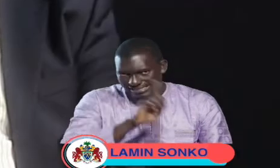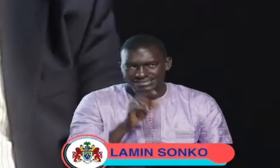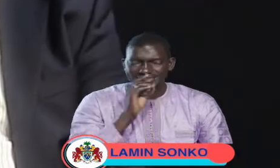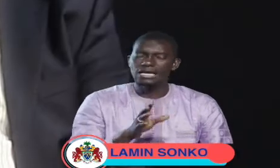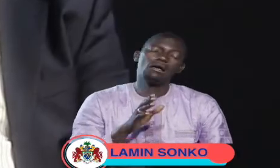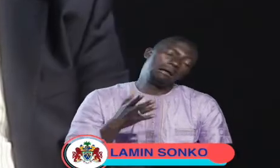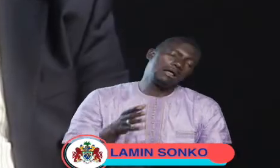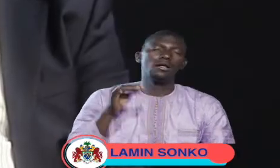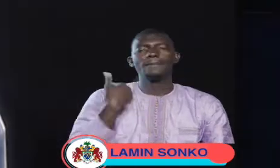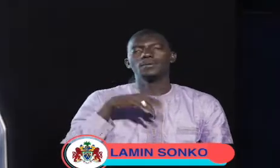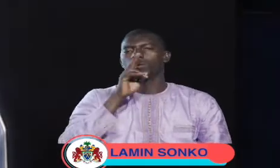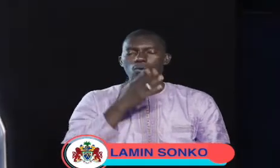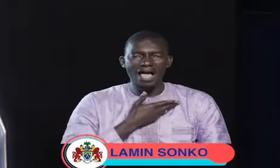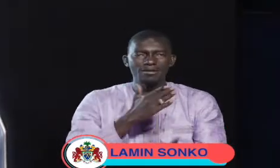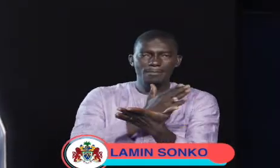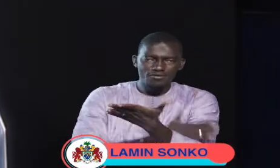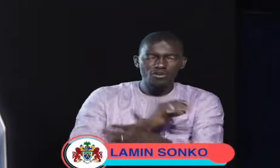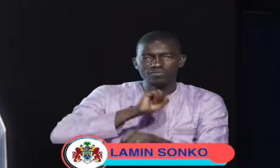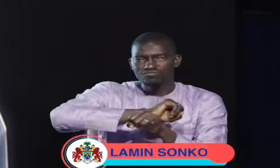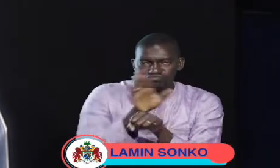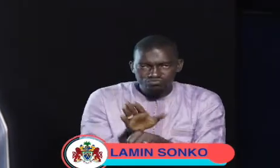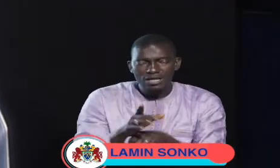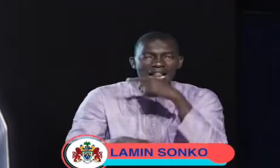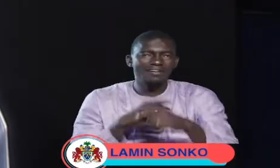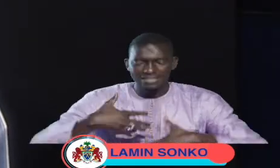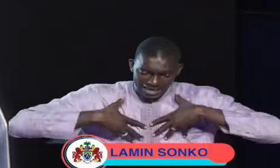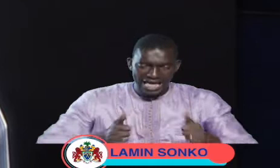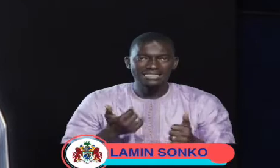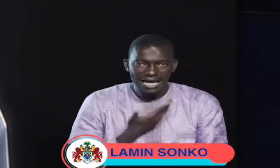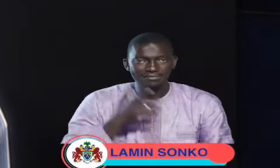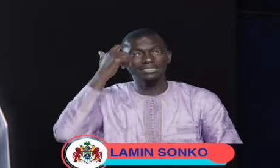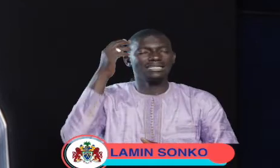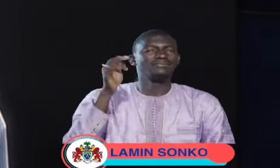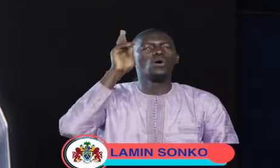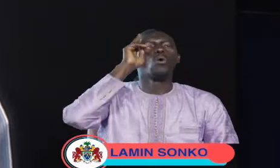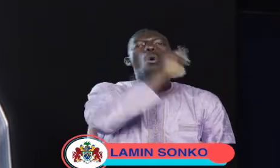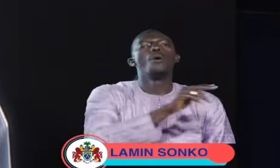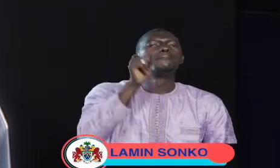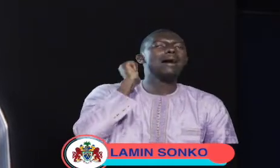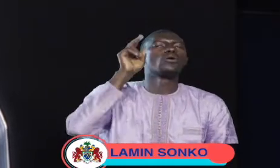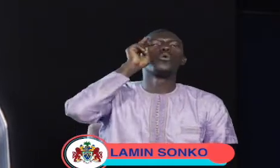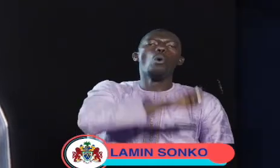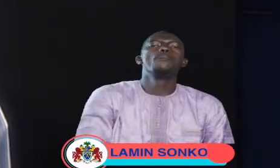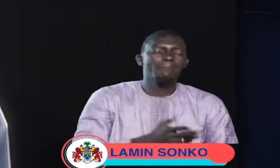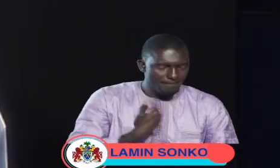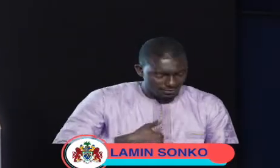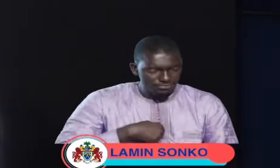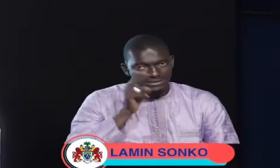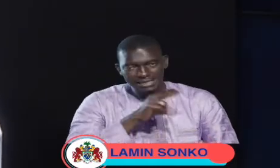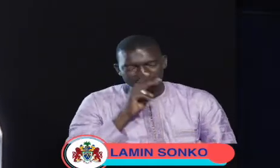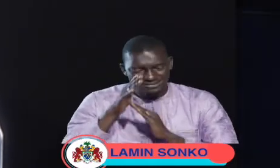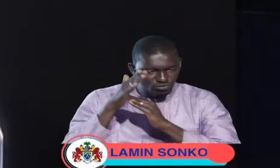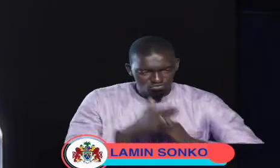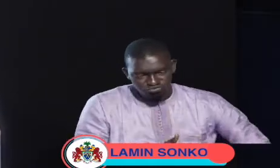family sen family ci choono bu ñu nekkal ni ci lañu seen ñu daw mi dañu fogné suñu fa démé ñom tan dañu am fièvre bi té ñi wër ni mbé paré yow naka nga gisé